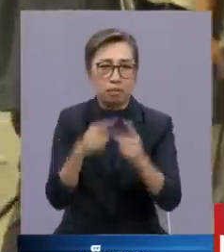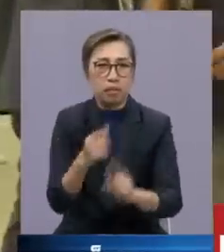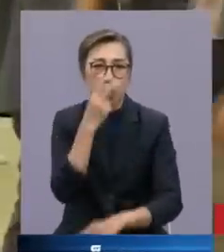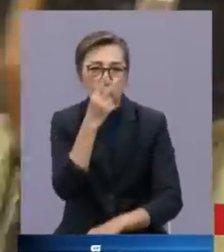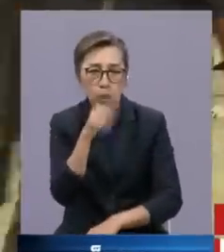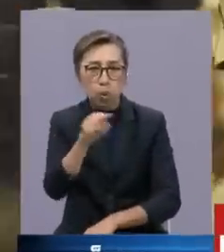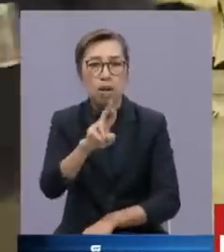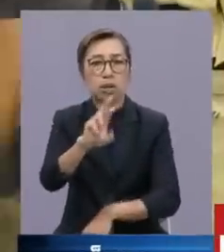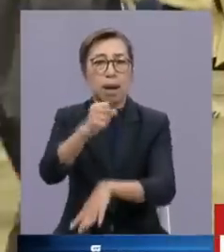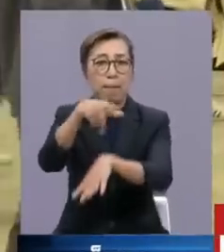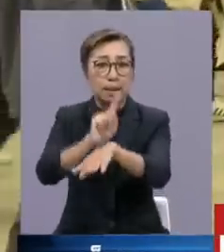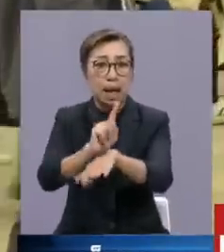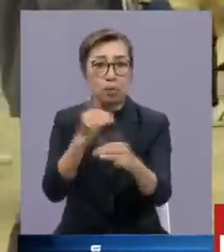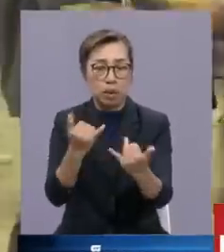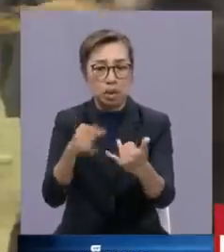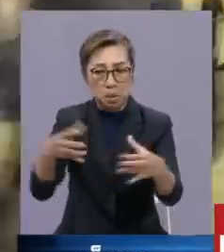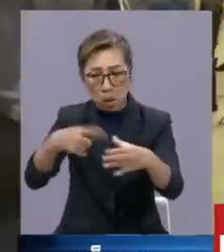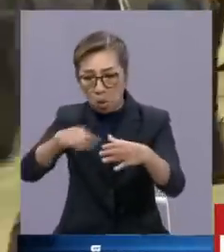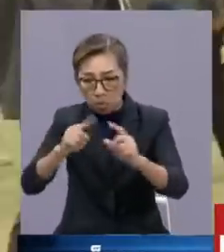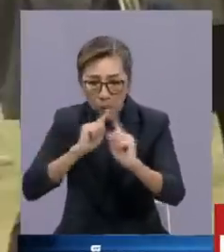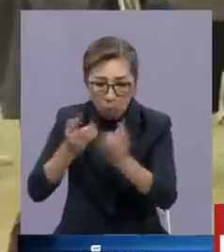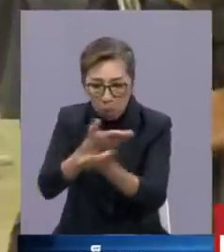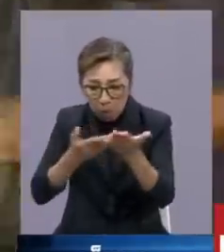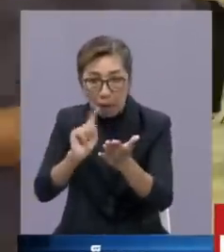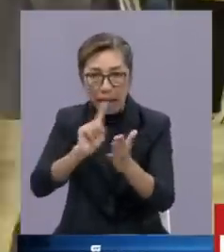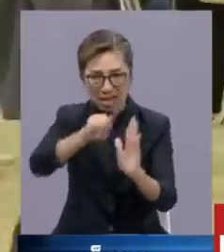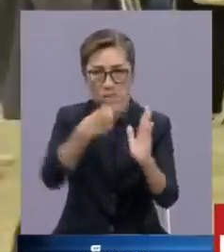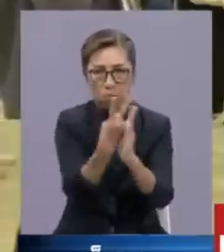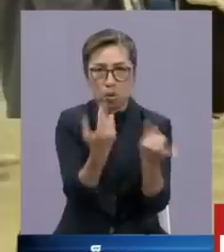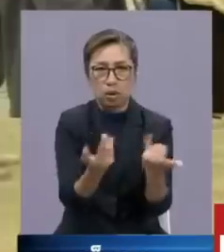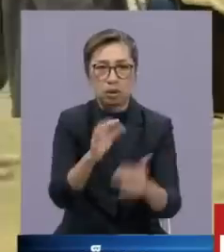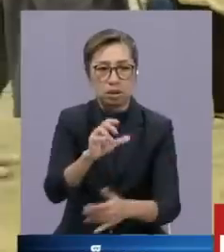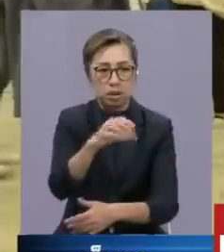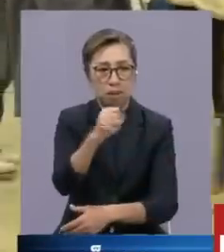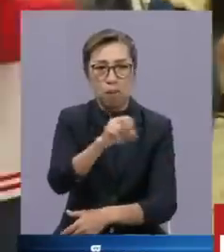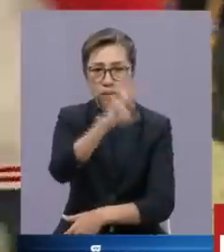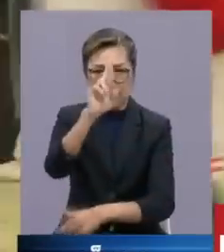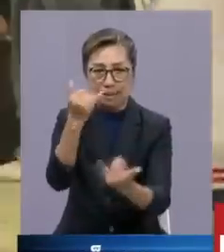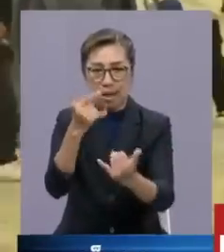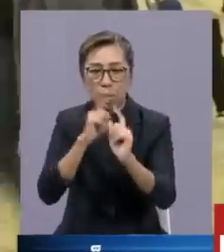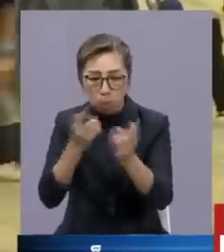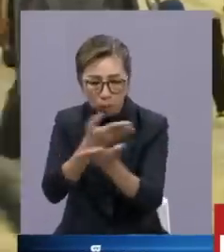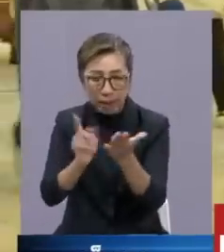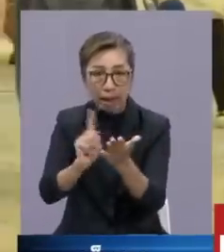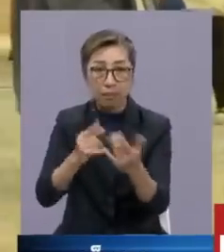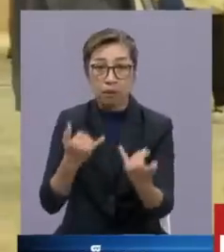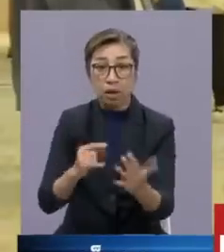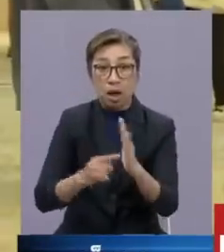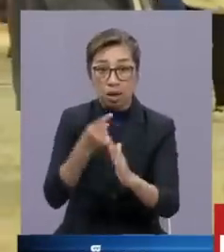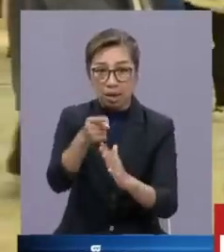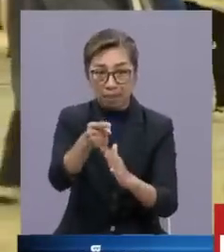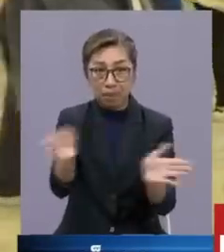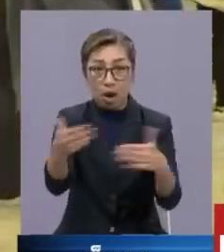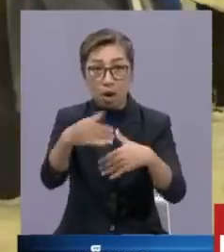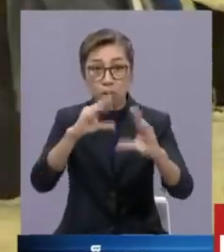ำแหน่งประธานสภาวันนี้เขาจะมีการถกเถียงกันอย่างไรในช่วง2ชั่วโมงนี้ค่ะและในช่วงนี้เองก็ได้มีการเริ่มเชิญสื่อมวลชนออ